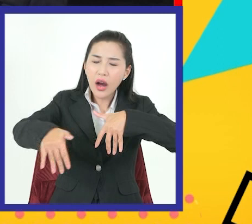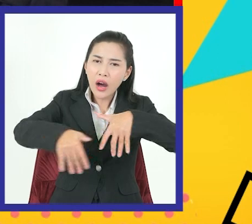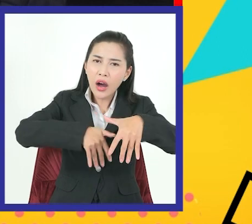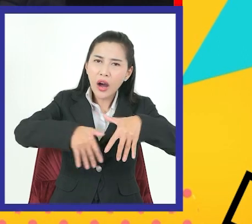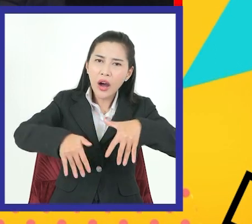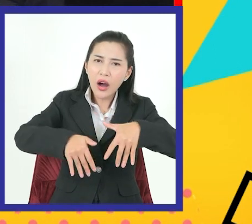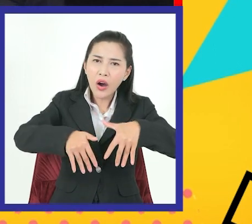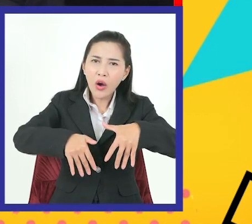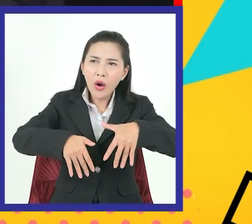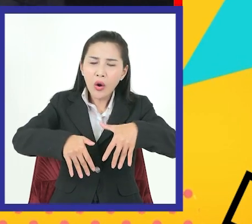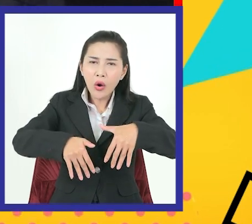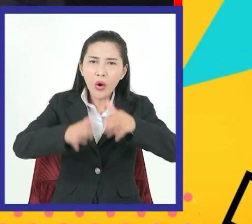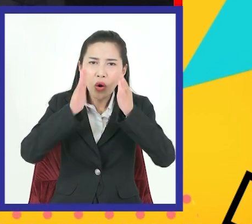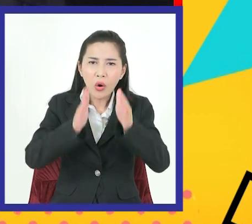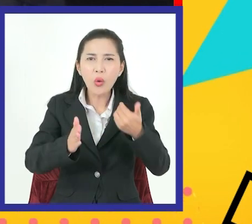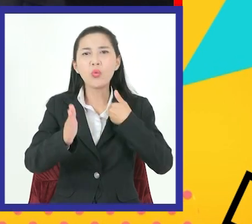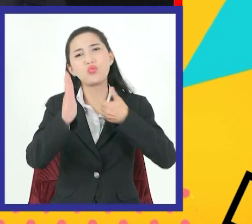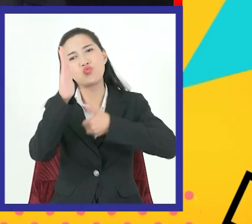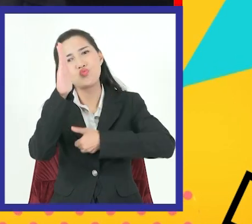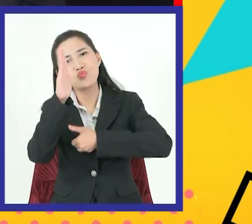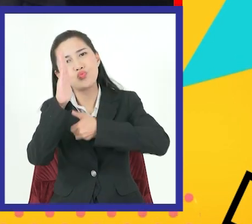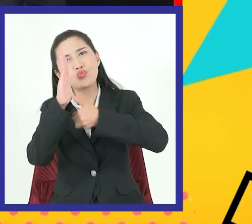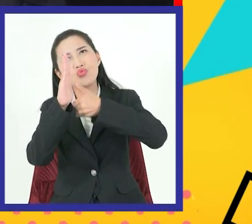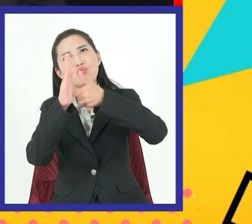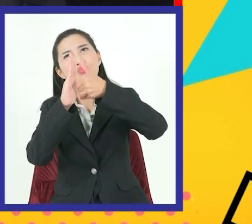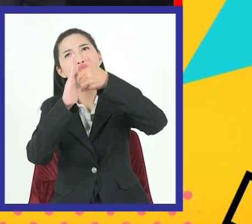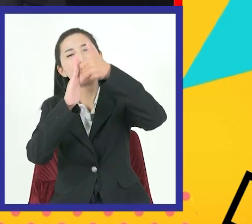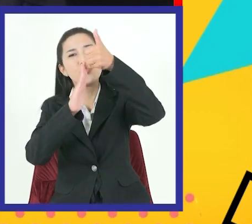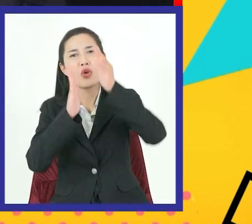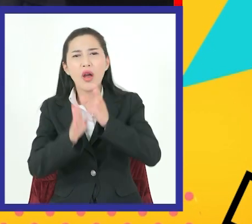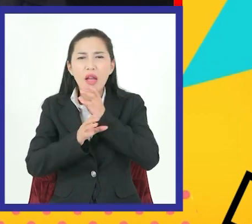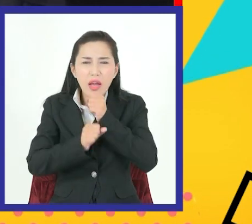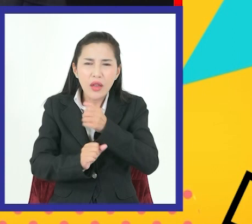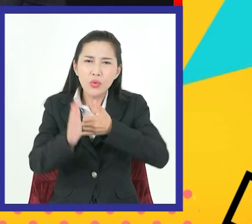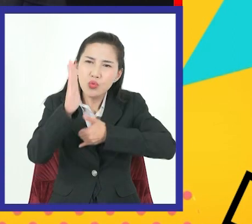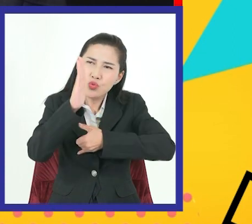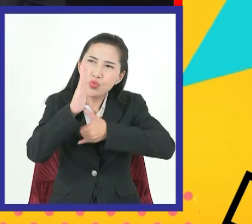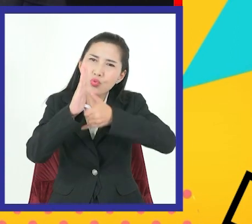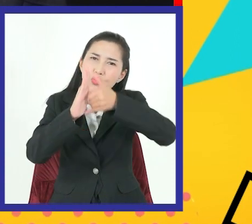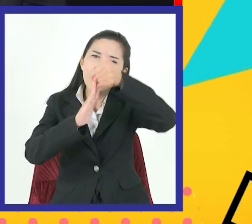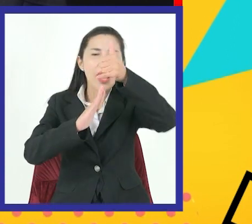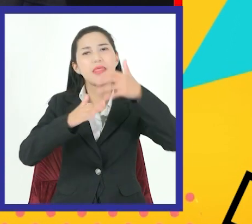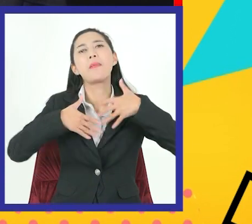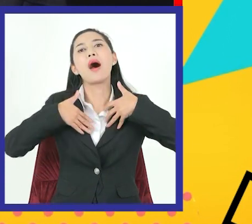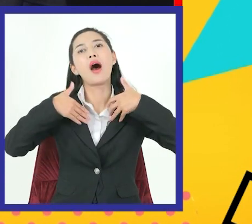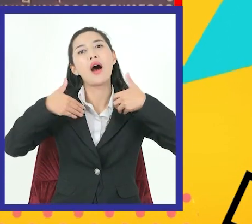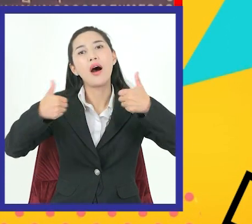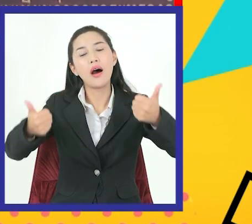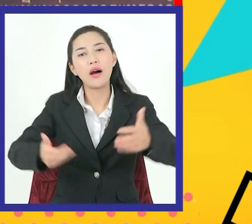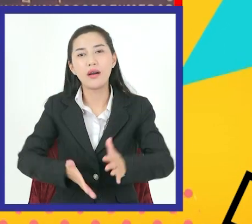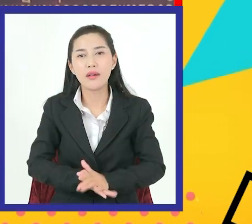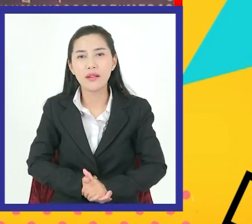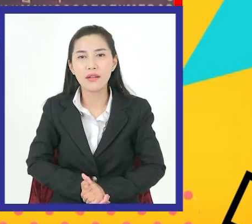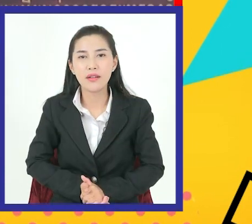ผู้มีอันจะกินก็ติดลิฟต์กันทุกบ้านสูงผู้สูงอายุขึ้นไปชั้นบนได้สบายกันแล้วครับ